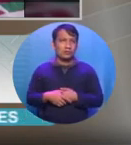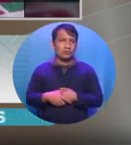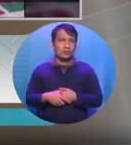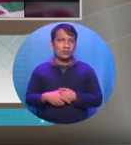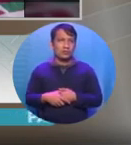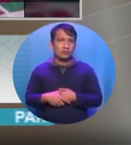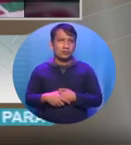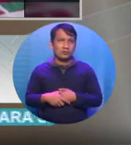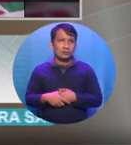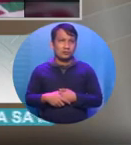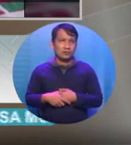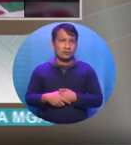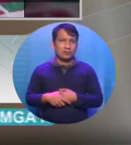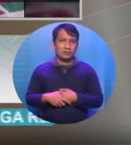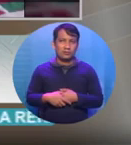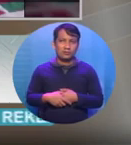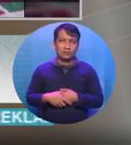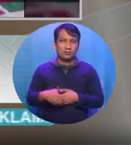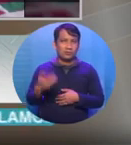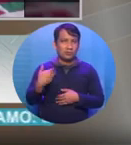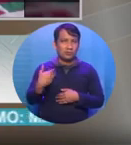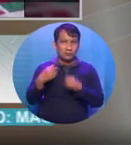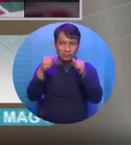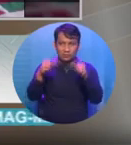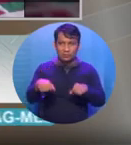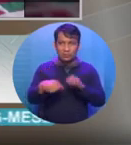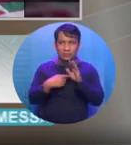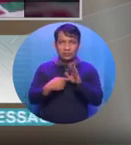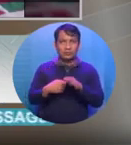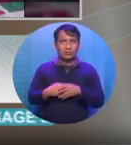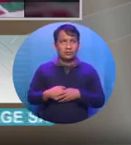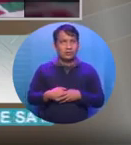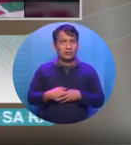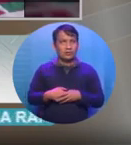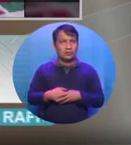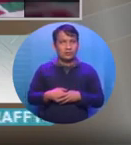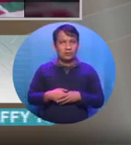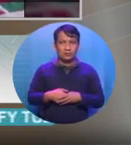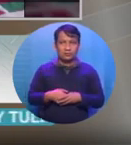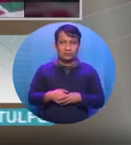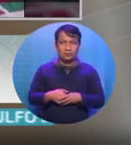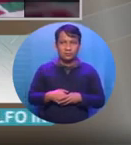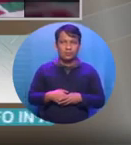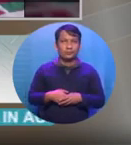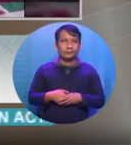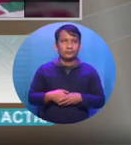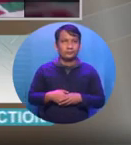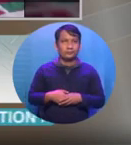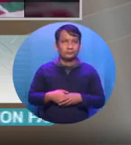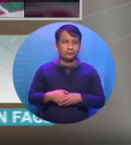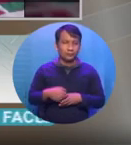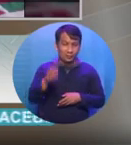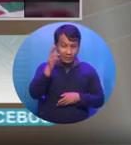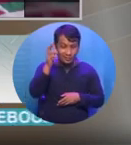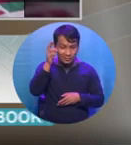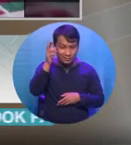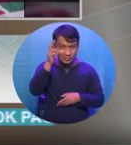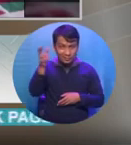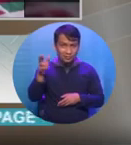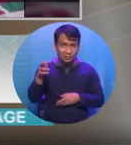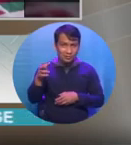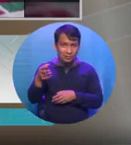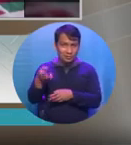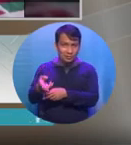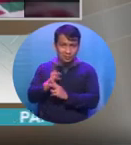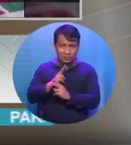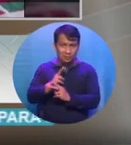Tapos hindi ko naman po alam na nag-comment po siya bigla dun sa okay. Ano, sa sandali lang. Sir, Mr. Reniere, hiniram mo raw